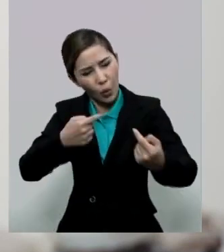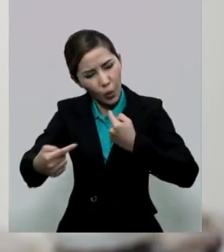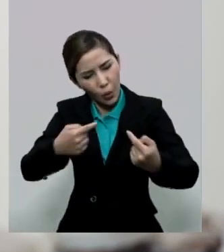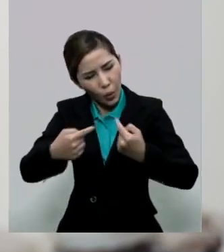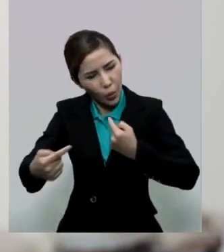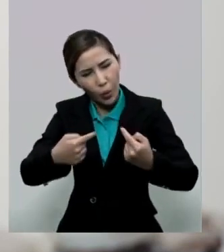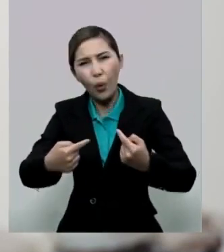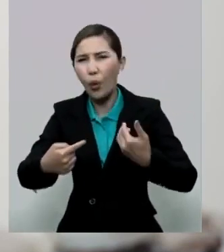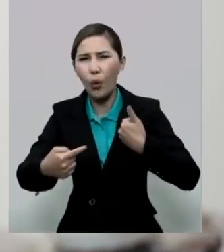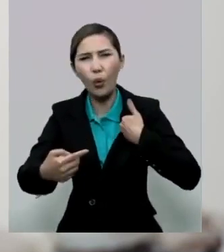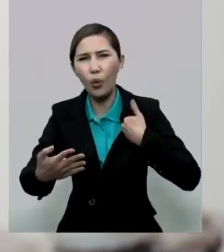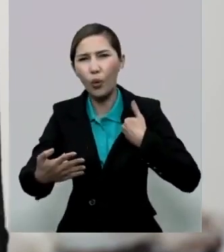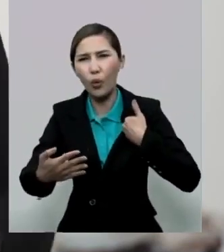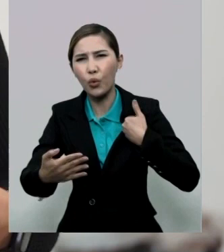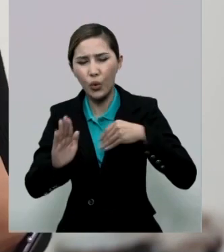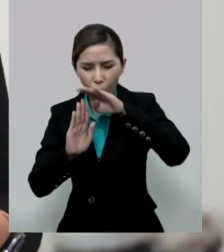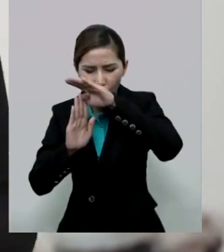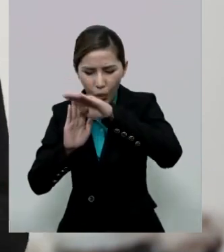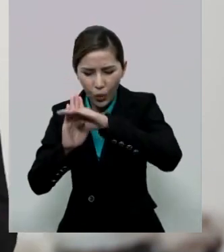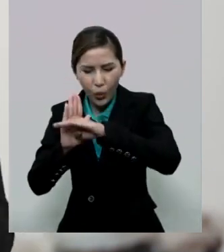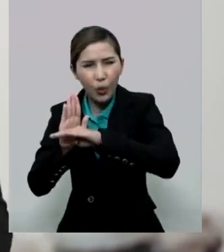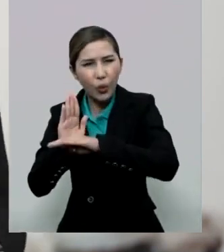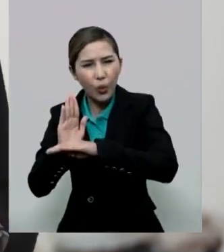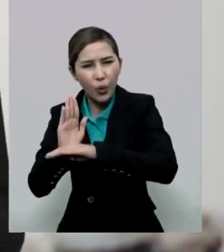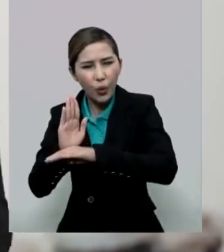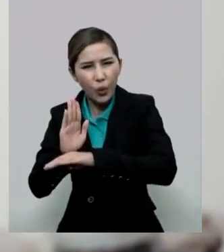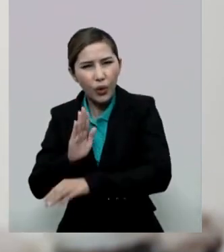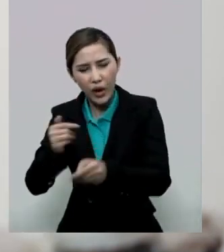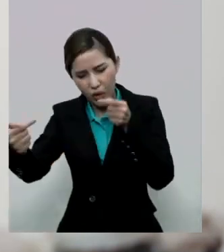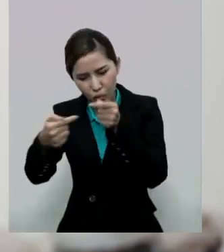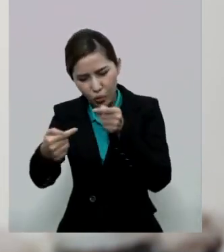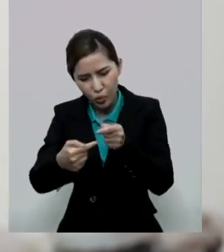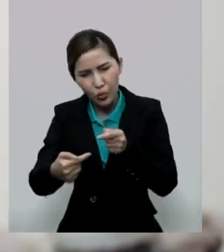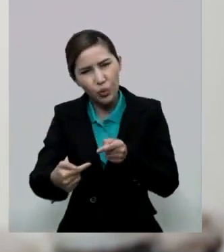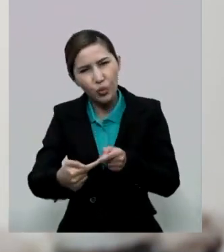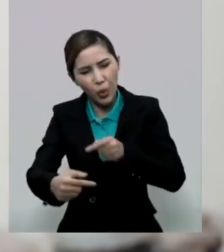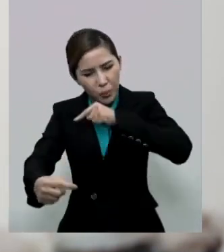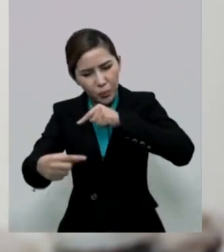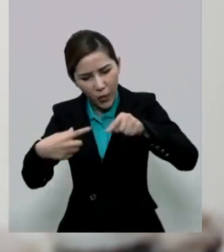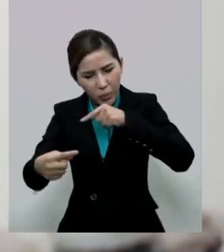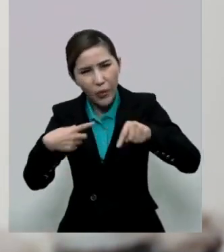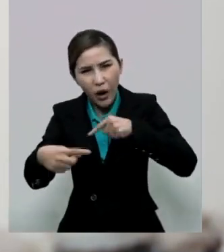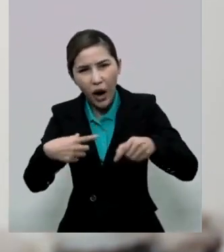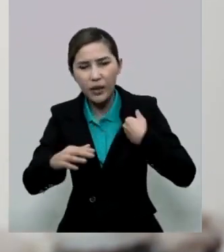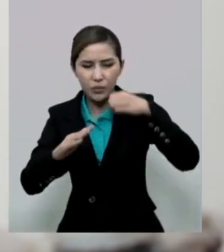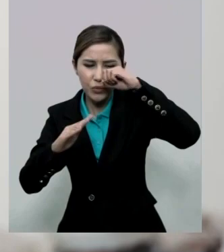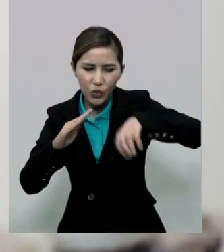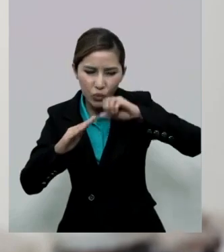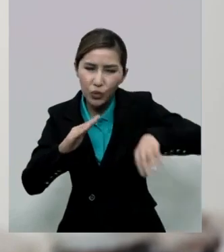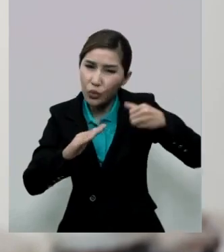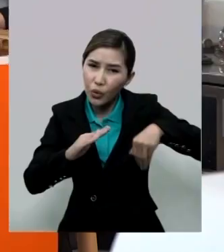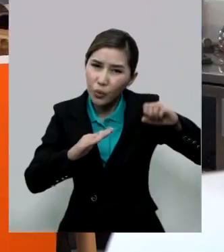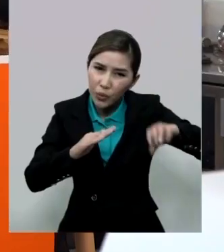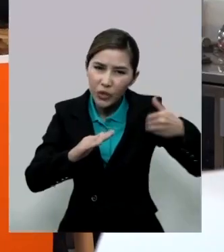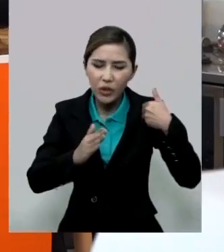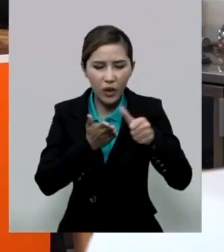าก็เราไม่สามารถรันออเดอร์ให้ลูกค้าแบบได้ตรงอะไรอย่างเงี้ยค่ะบางครั้งในบางคร ั้งอาจจะมีตกหล่น